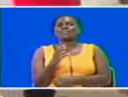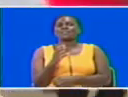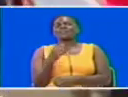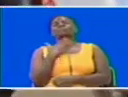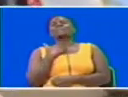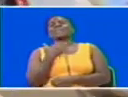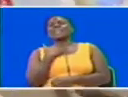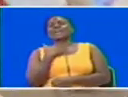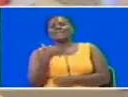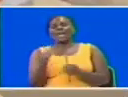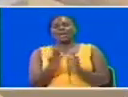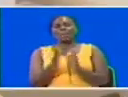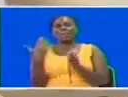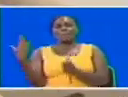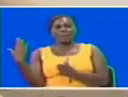papers.